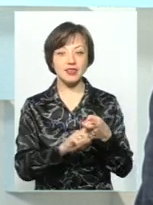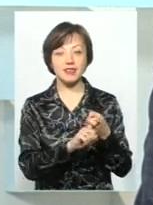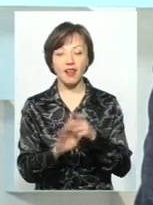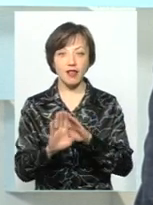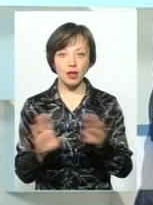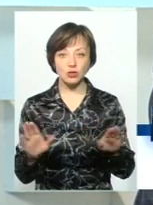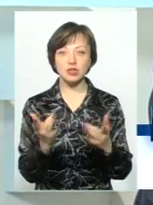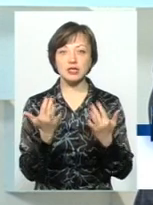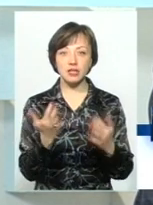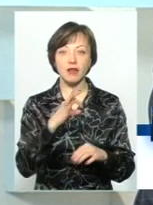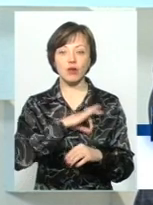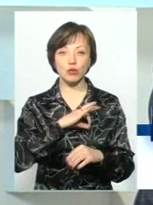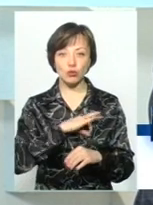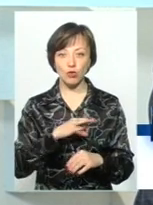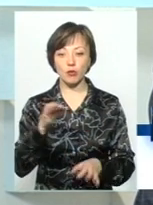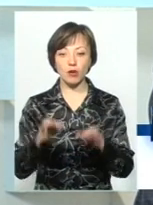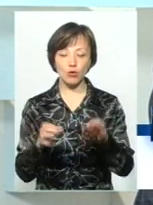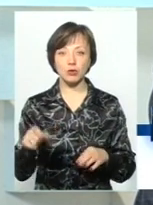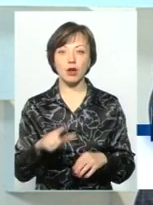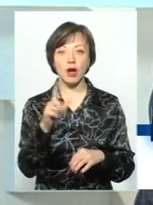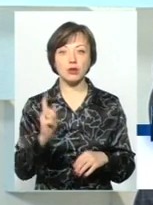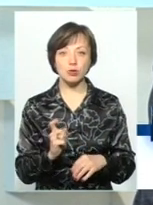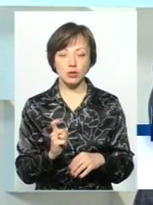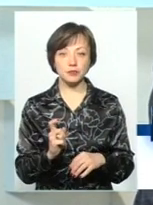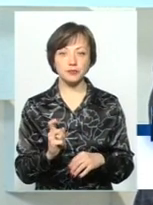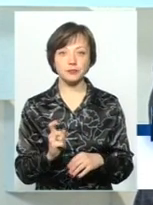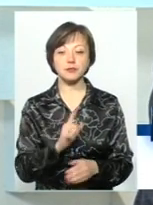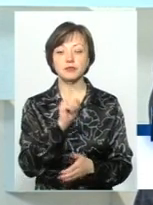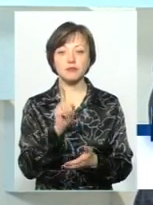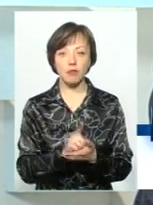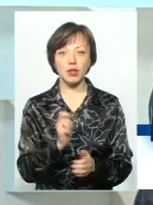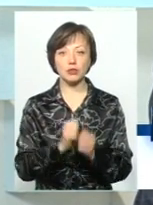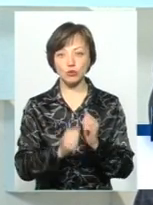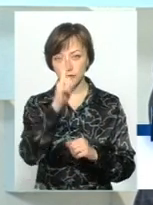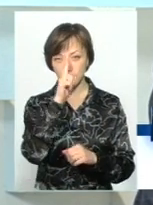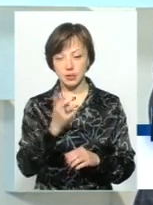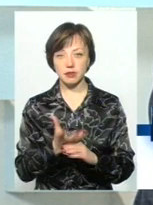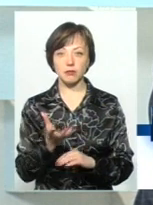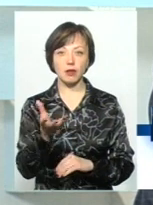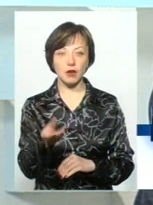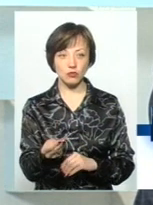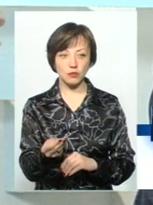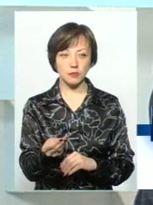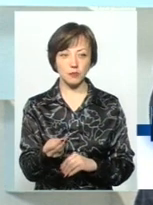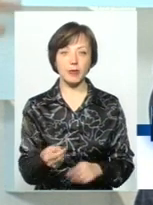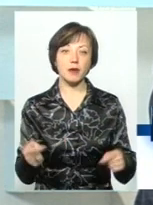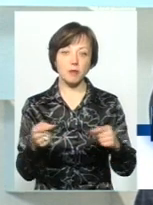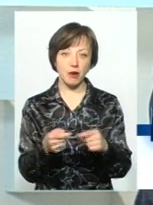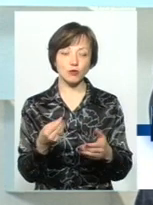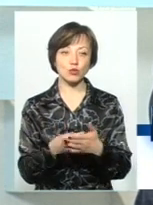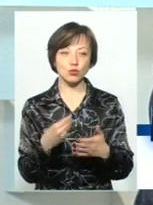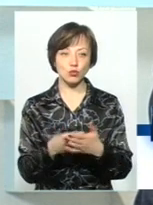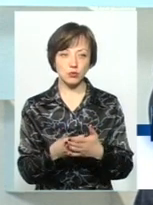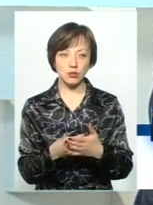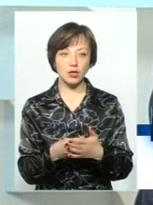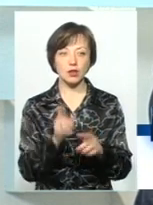того, скільки використовує природного обсяг природного газу, мали щомісяця сплачувати певну суму, да,